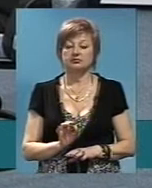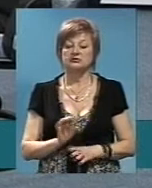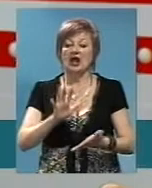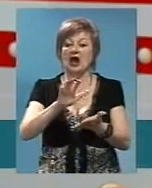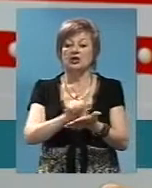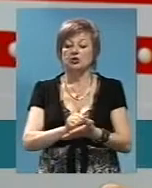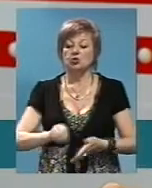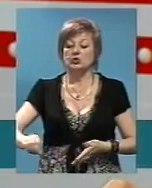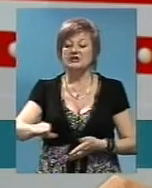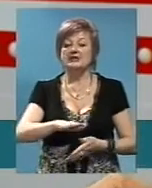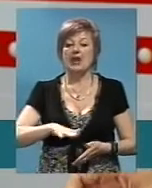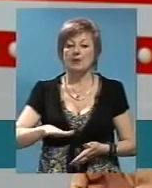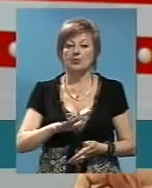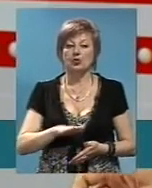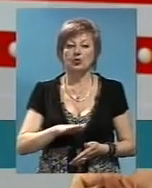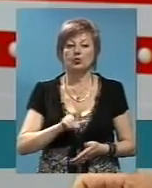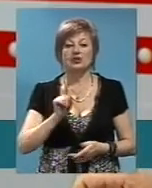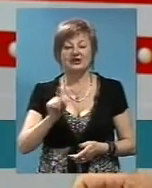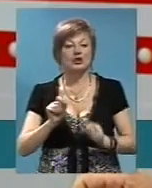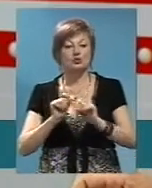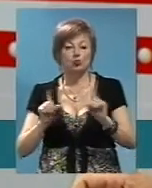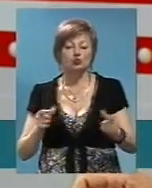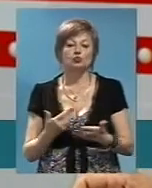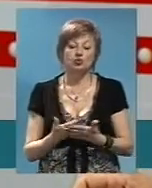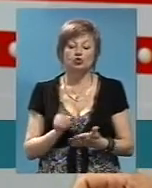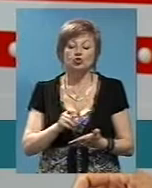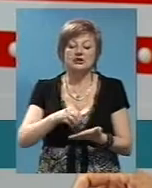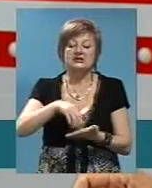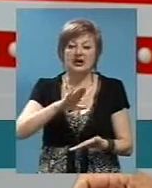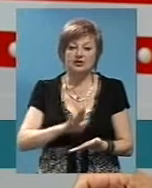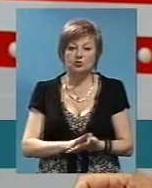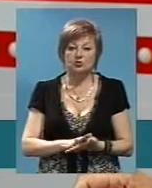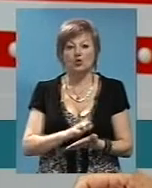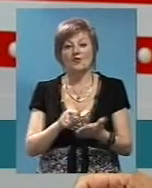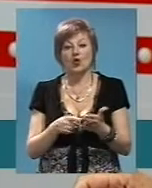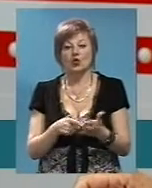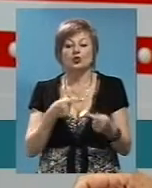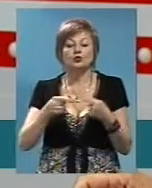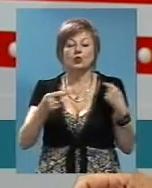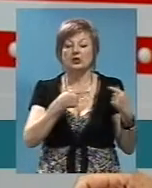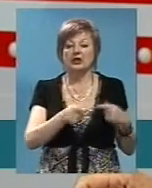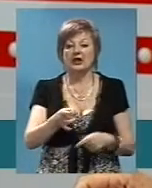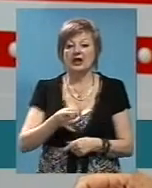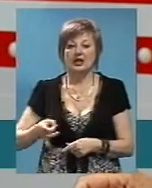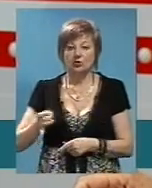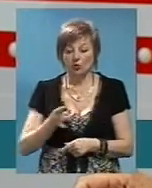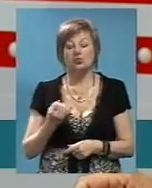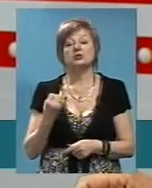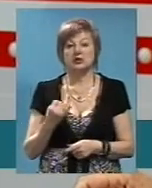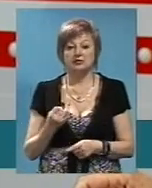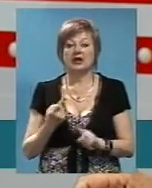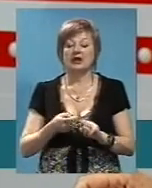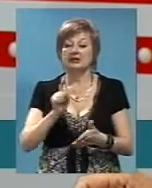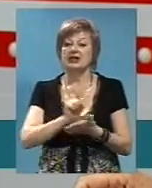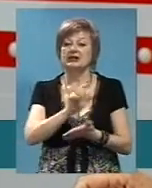орендують землю ті структури, які зареєстровані в містах або в других районах, і, безумовно, той